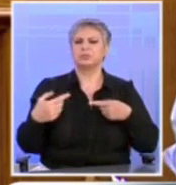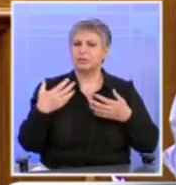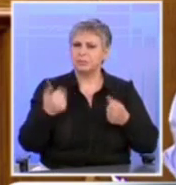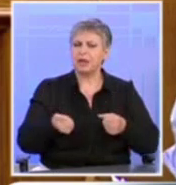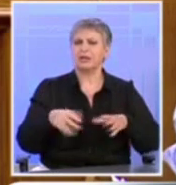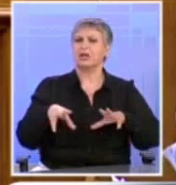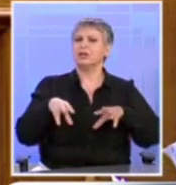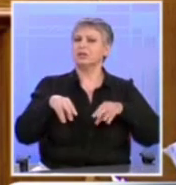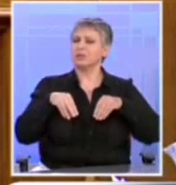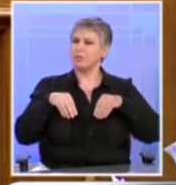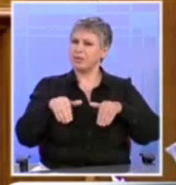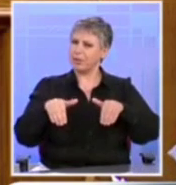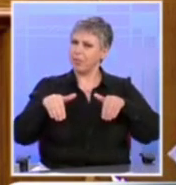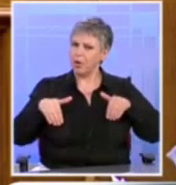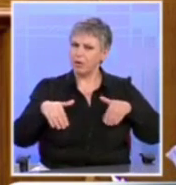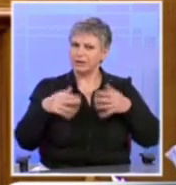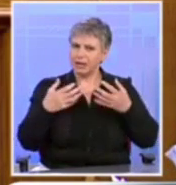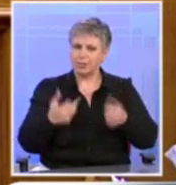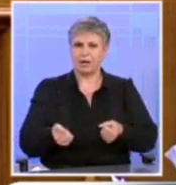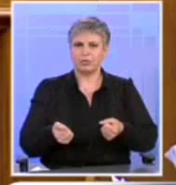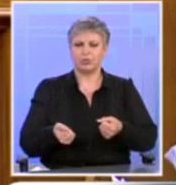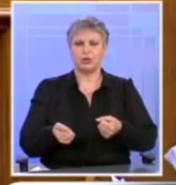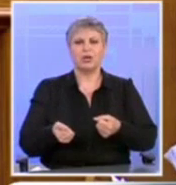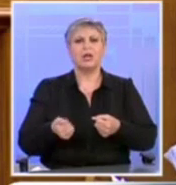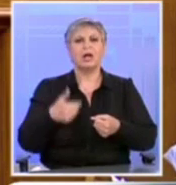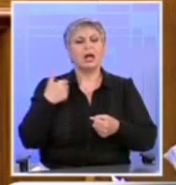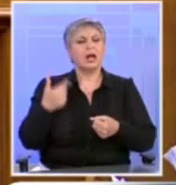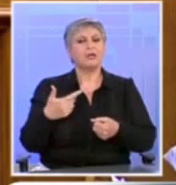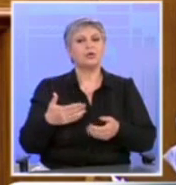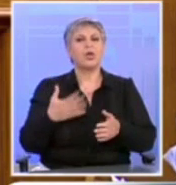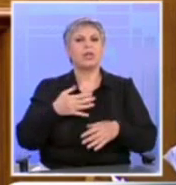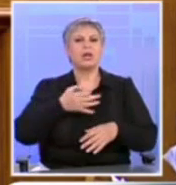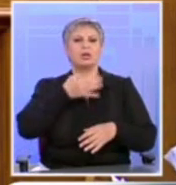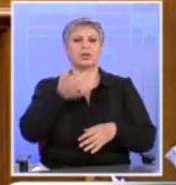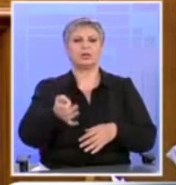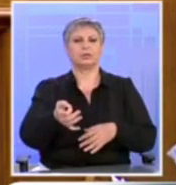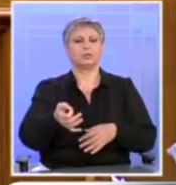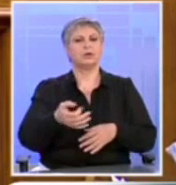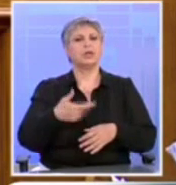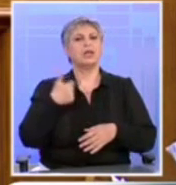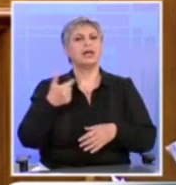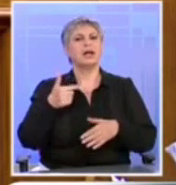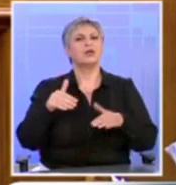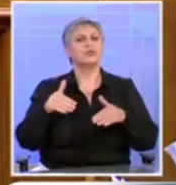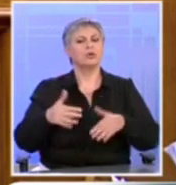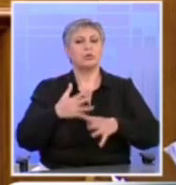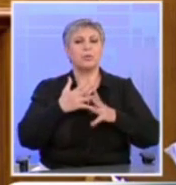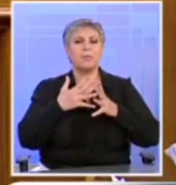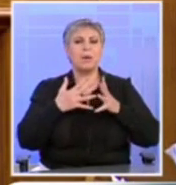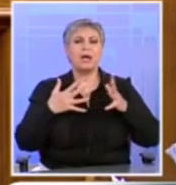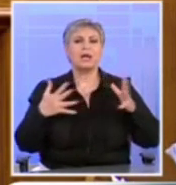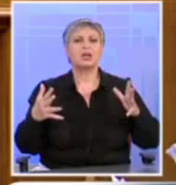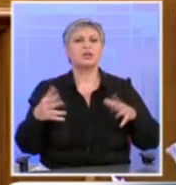σαν ιδεολογική αναφορά. Θυμίζω απλώς να τα αναλύσω του συμβιβασμού του τεράστιο